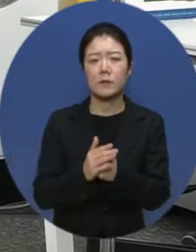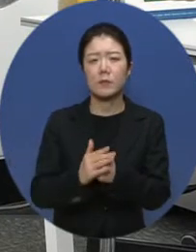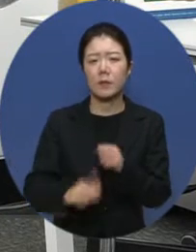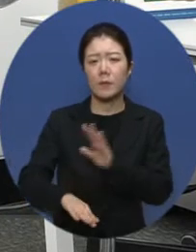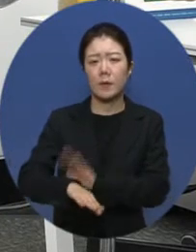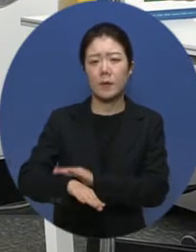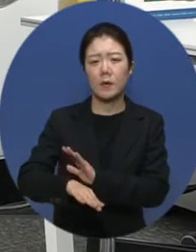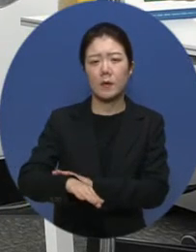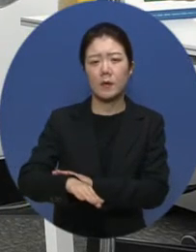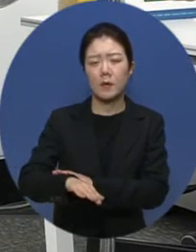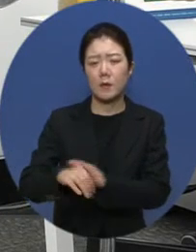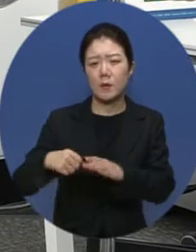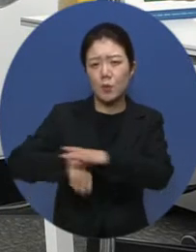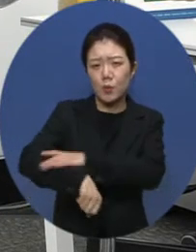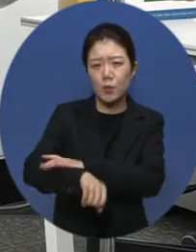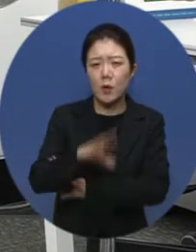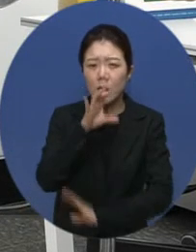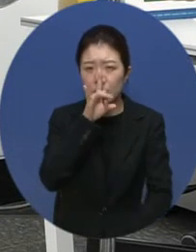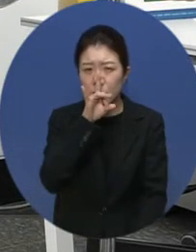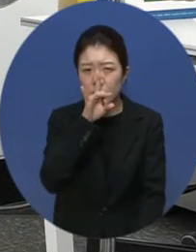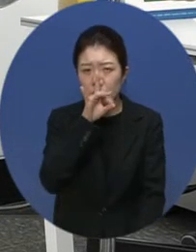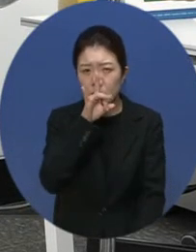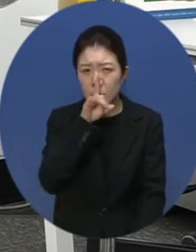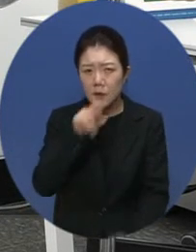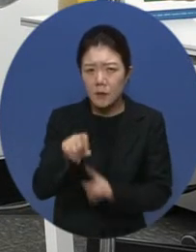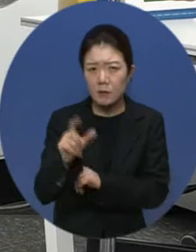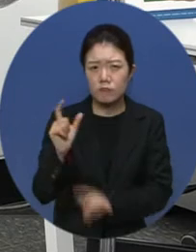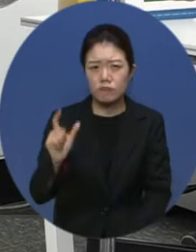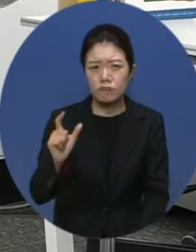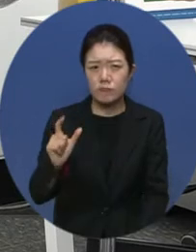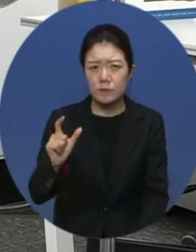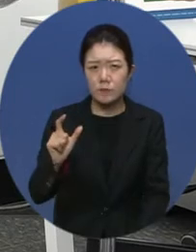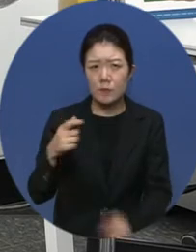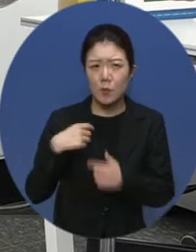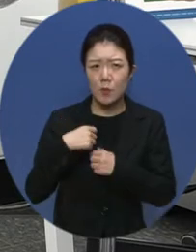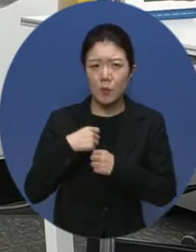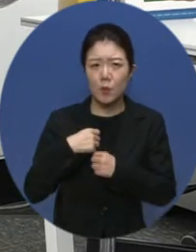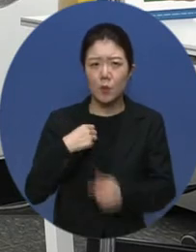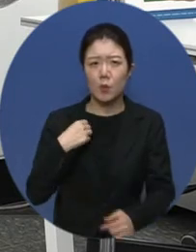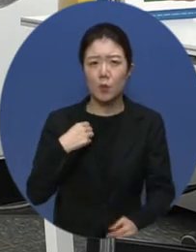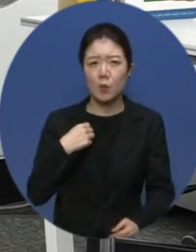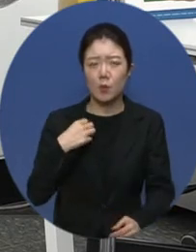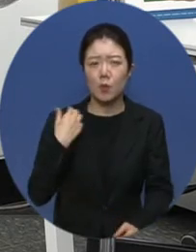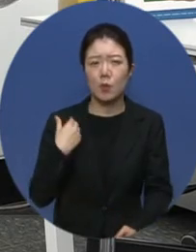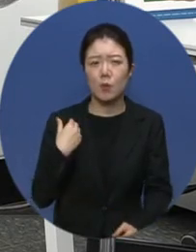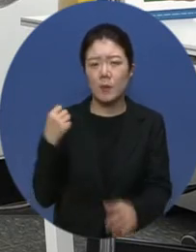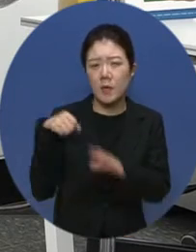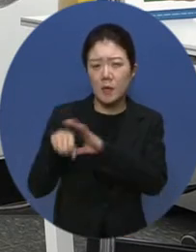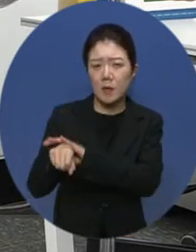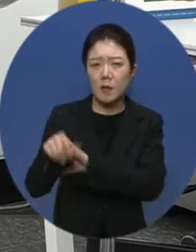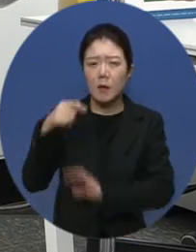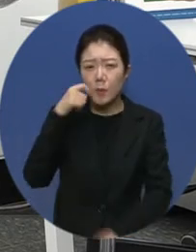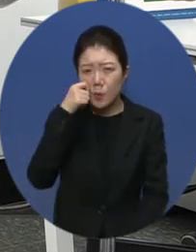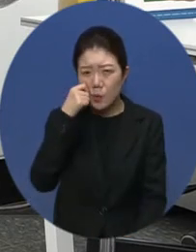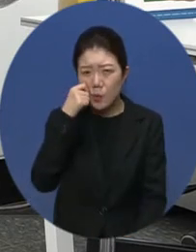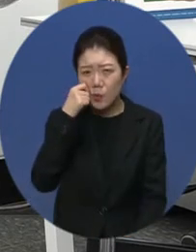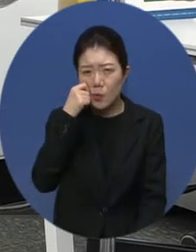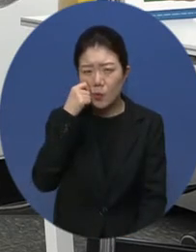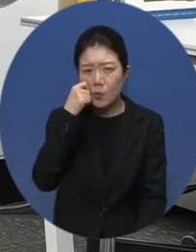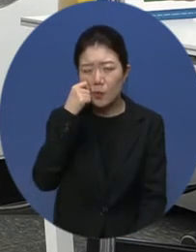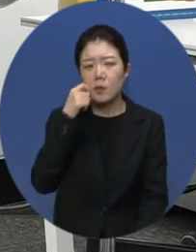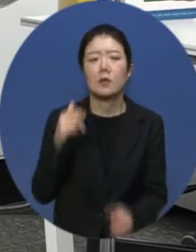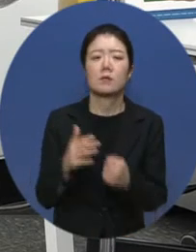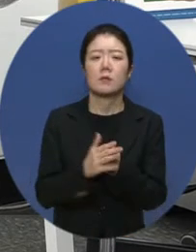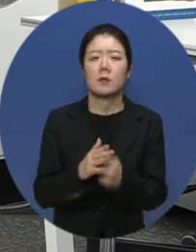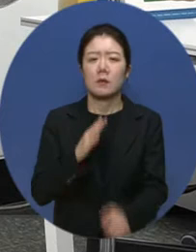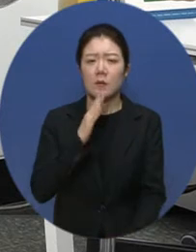팔이 들어가지를 않는 거예요. 이게 굳으면은 이 소매 사이에 팔을 넣을 수가 없어서 그 부분